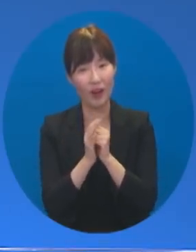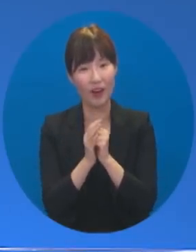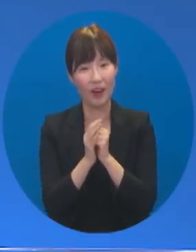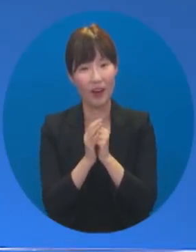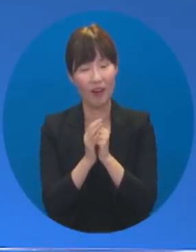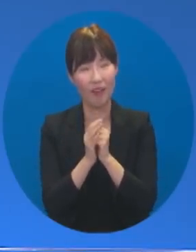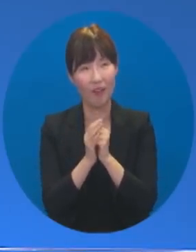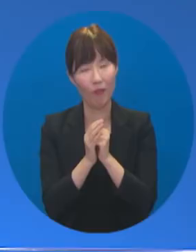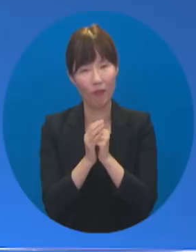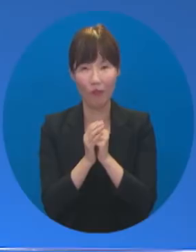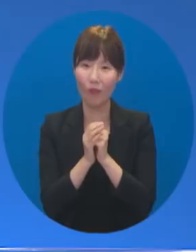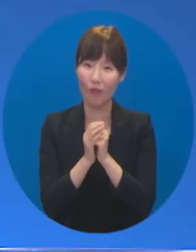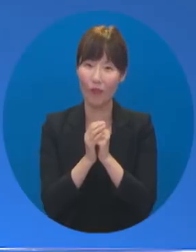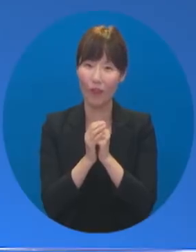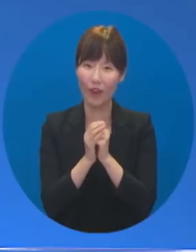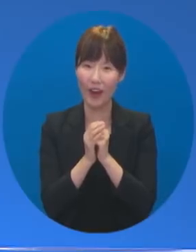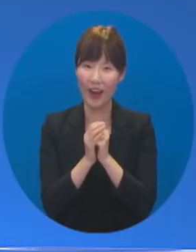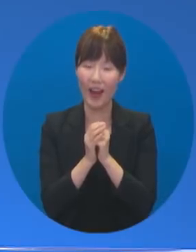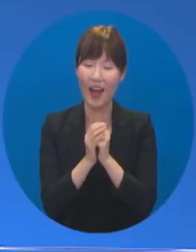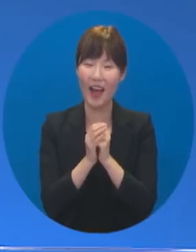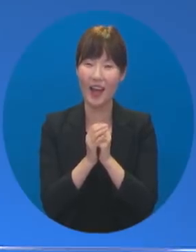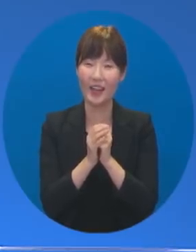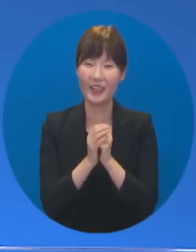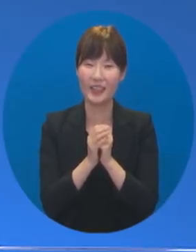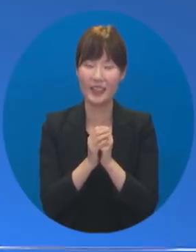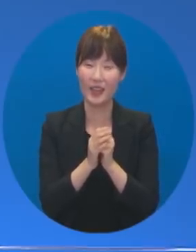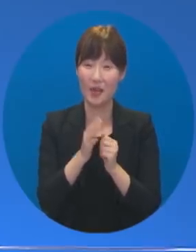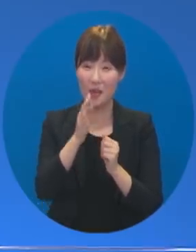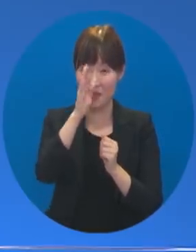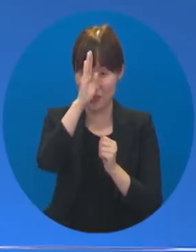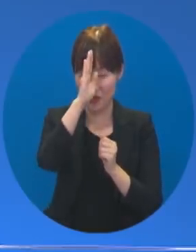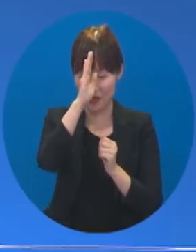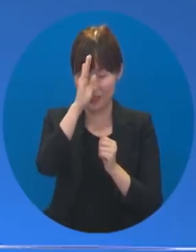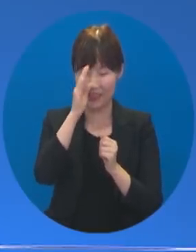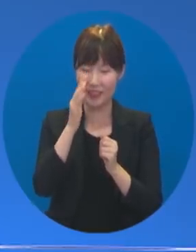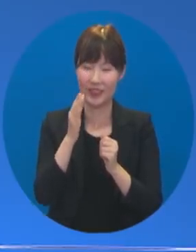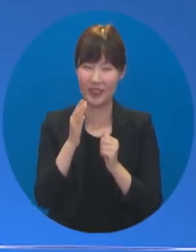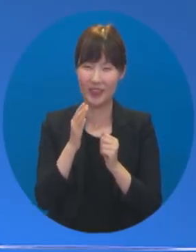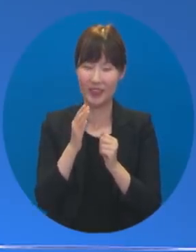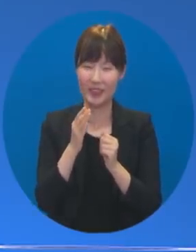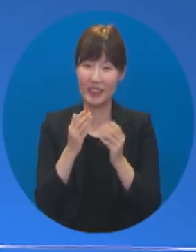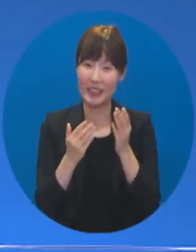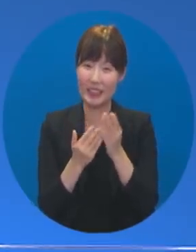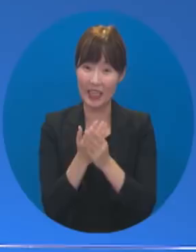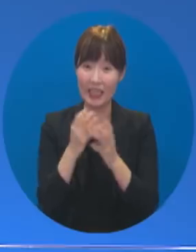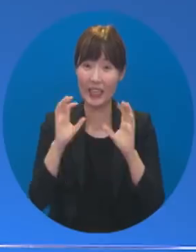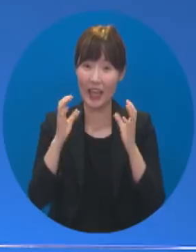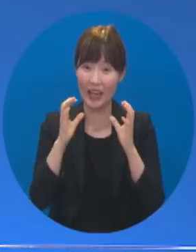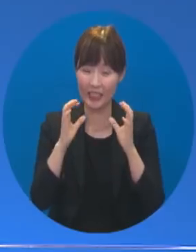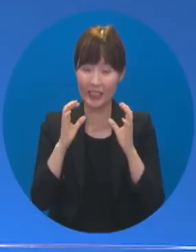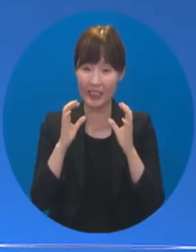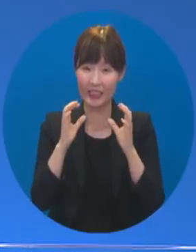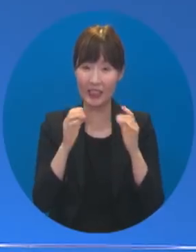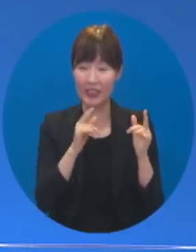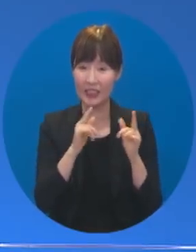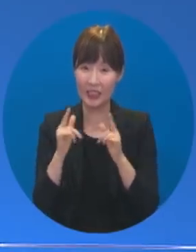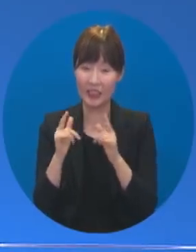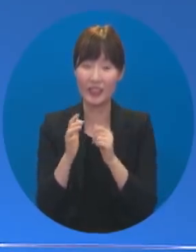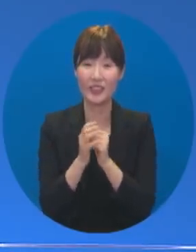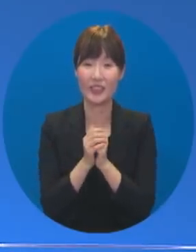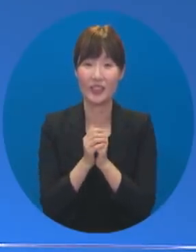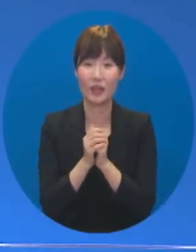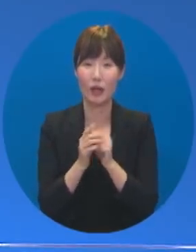하나님께서 이 소아 조로증을 앓고 있는 아이들이 전 세계에 지금 현재까지 300명이